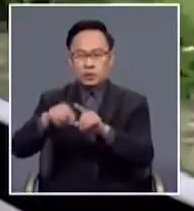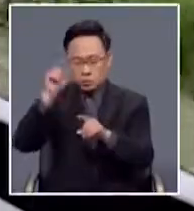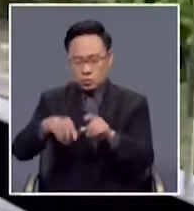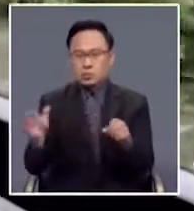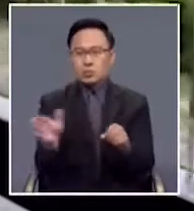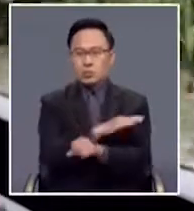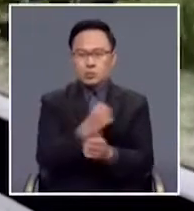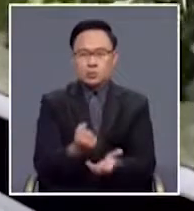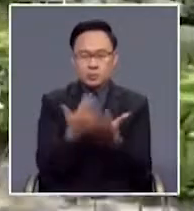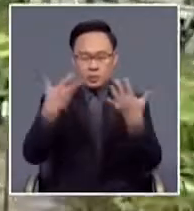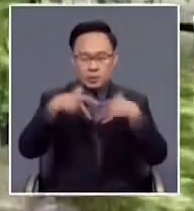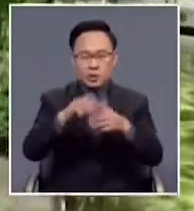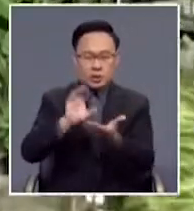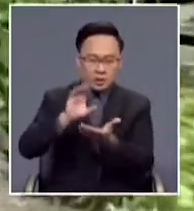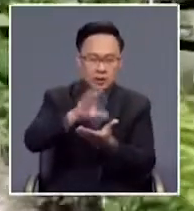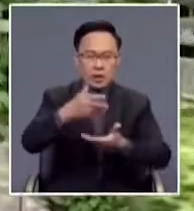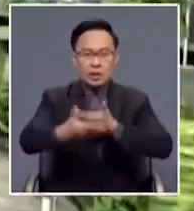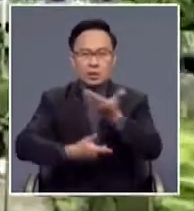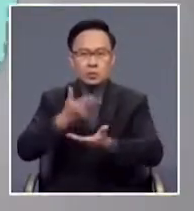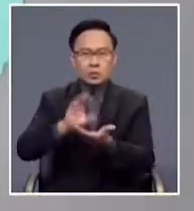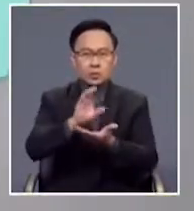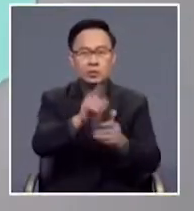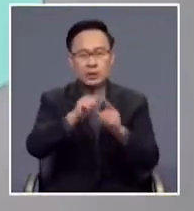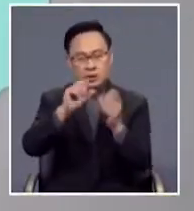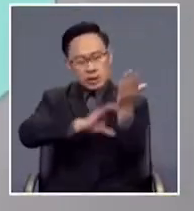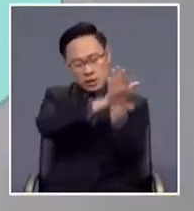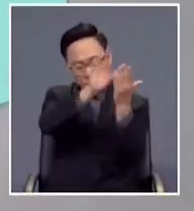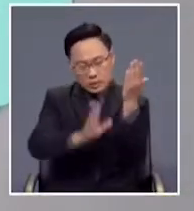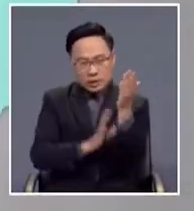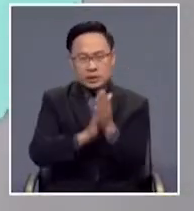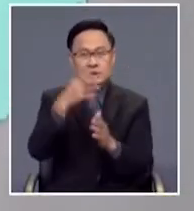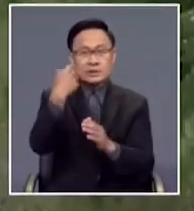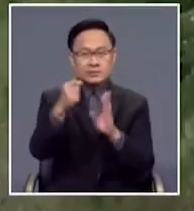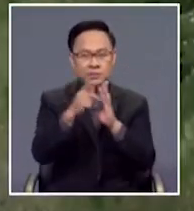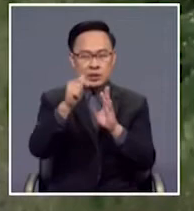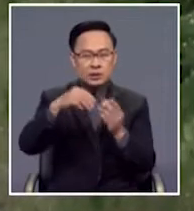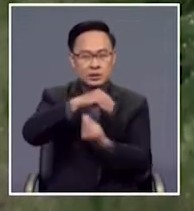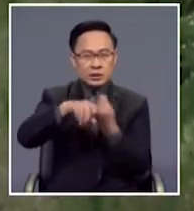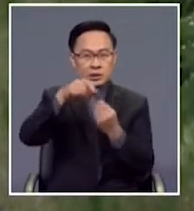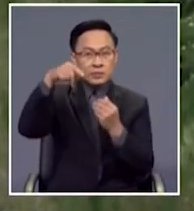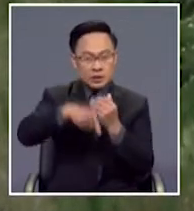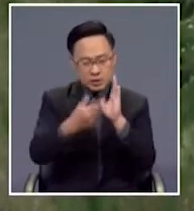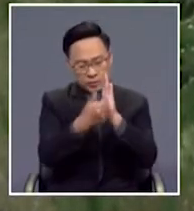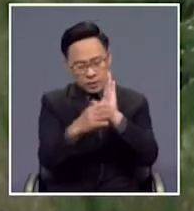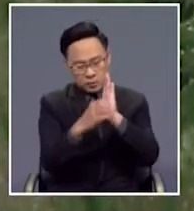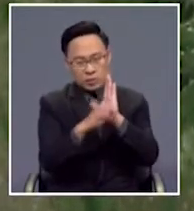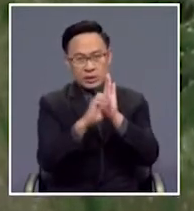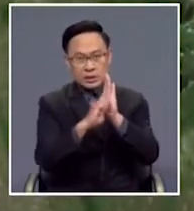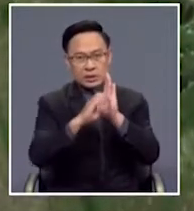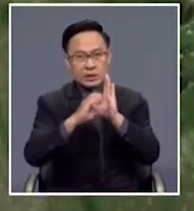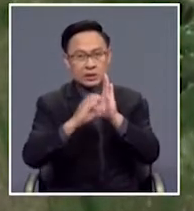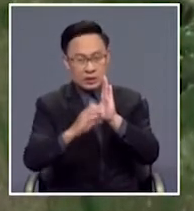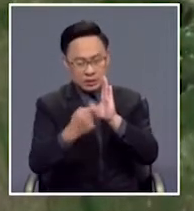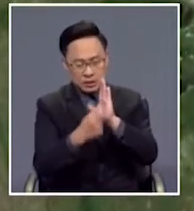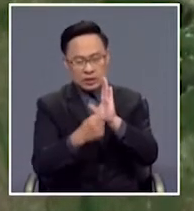ดเชื่อมการค้าการลงทุนจาก10เขตพัฒนาเศรษฐกิจพิเศษและระเบียงเศรษฐกิจภาคตะวันออก EEC ไ